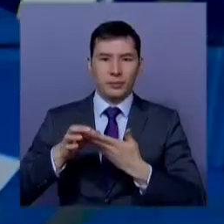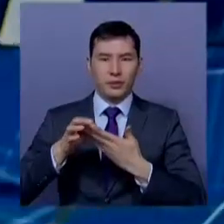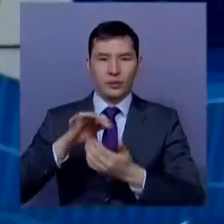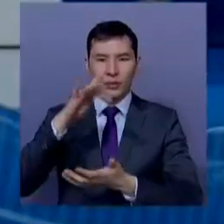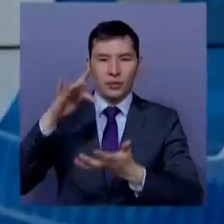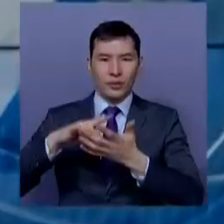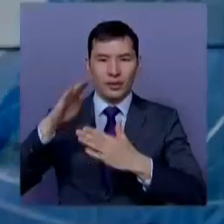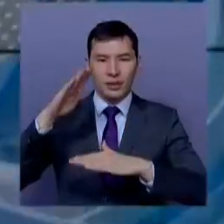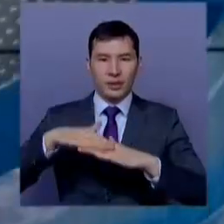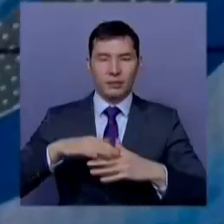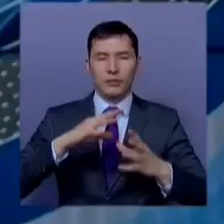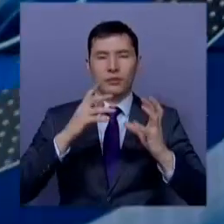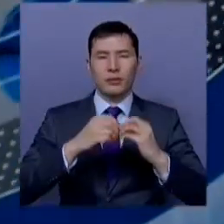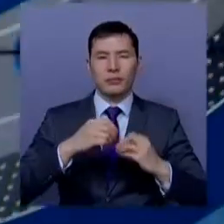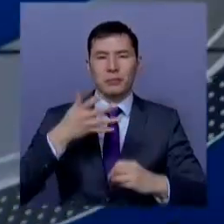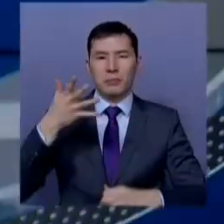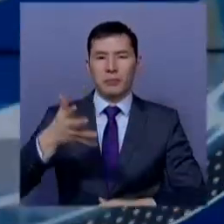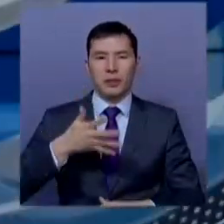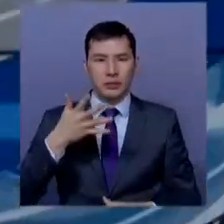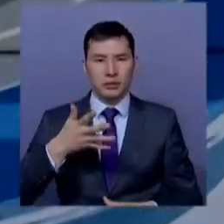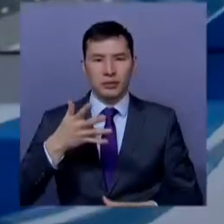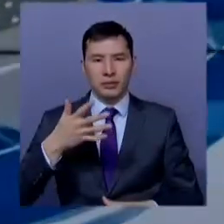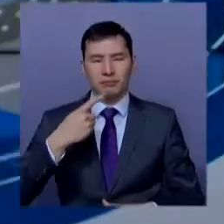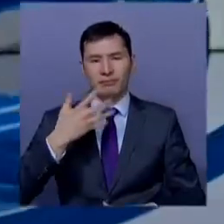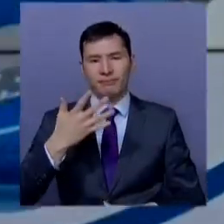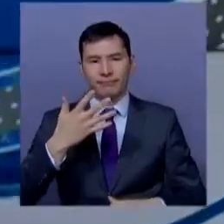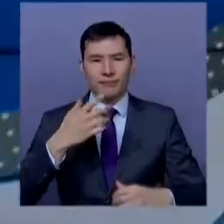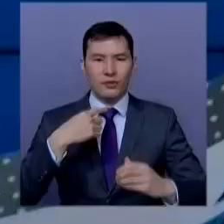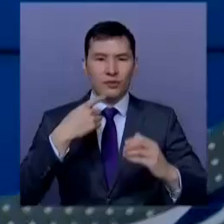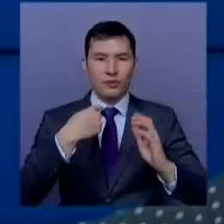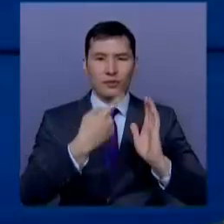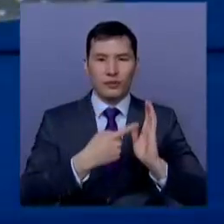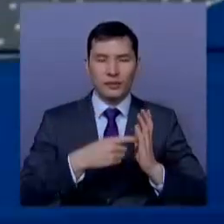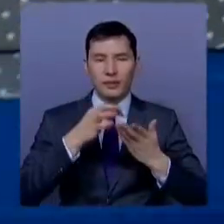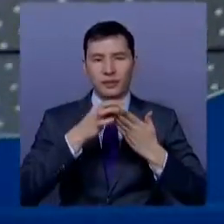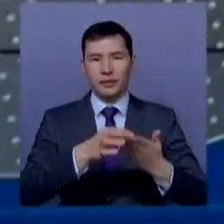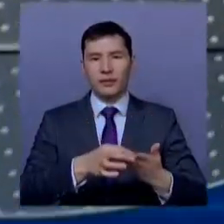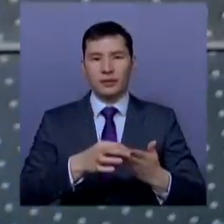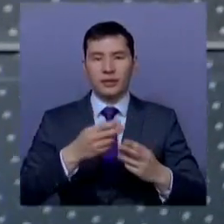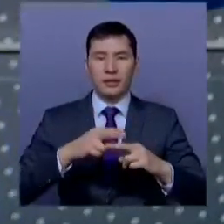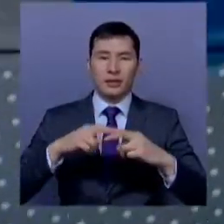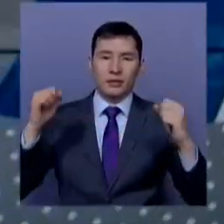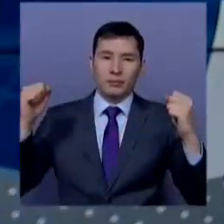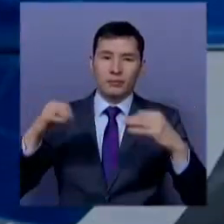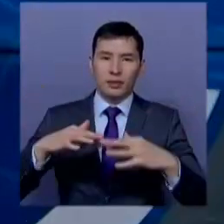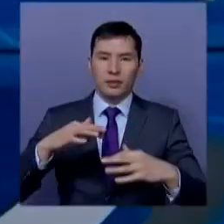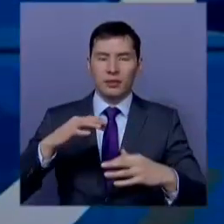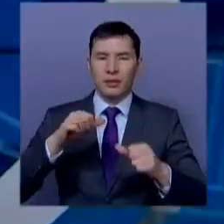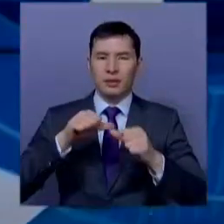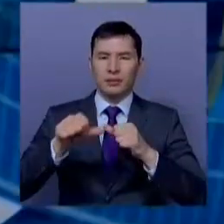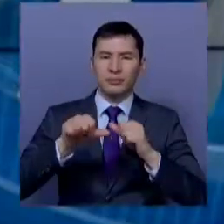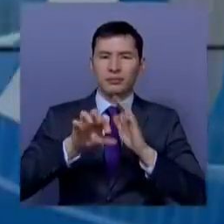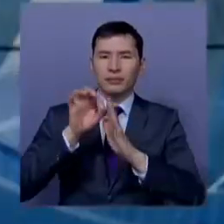басшысы 5 сағатқа жуық уақыт тапжылмай жауап берді. Кездесуде қалалықтар әр салада өзекті деген бірнеше